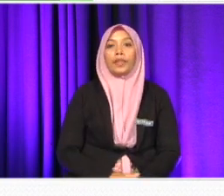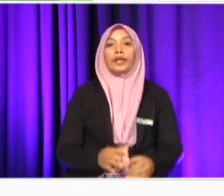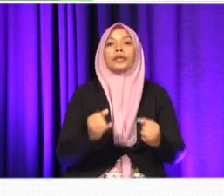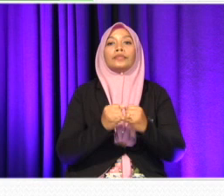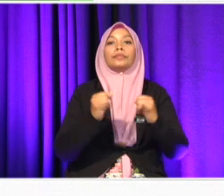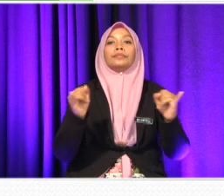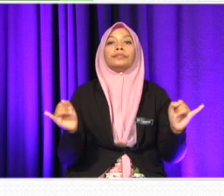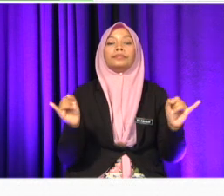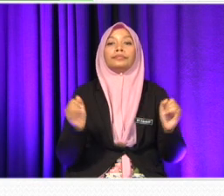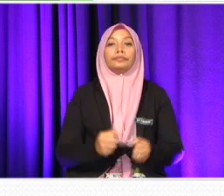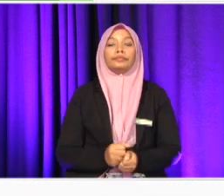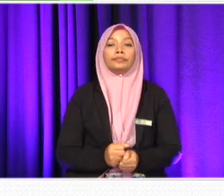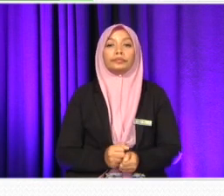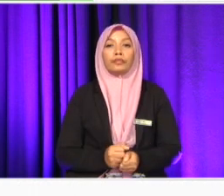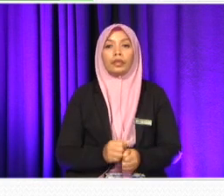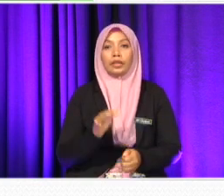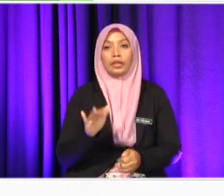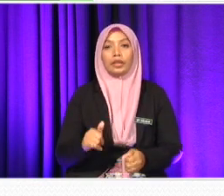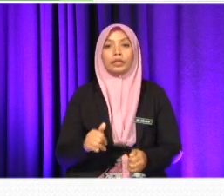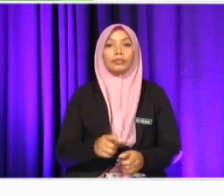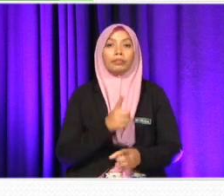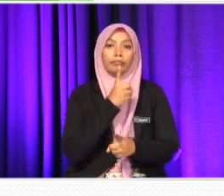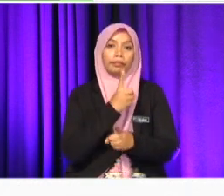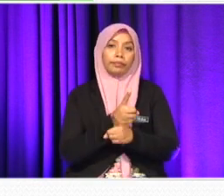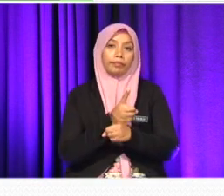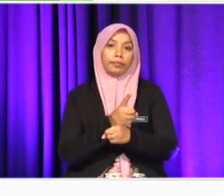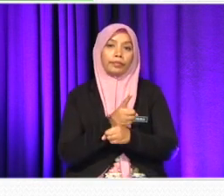pengawalan dari aspek hutan pekerja